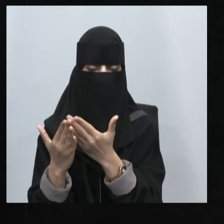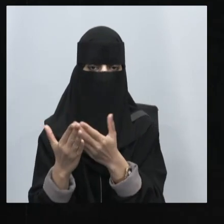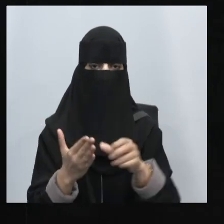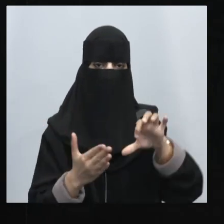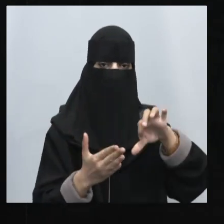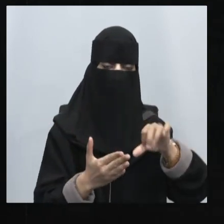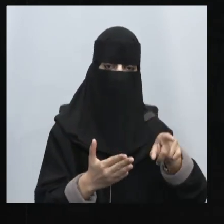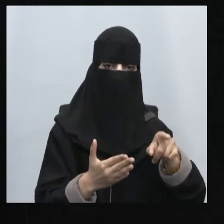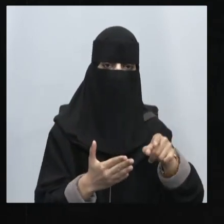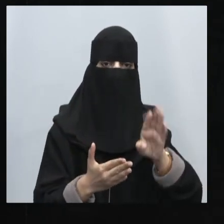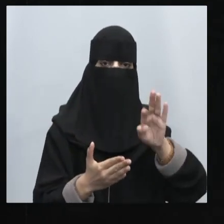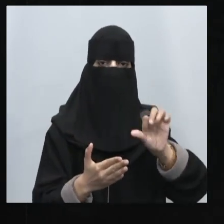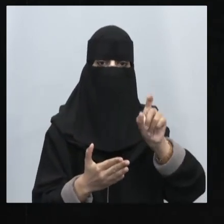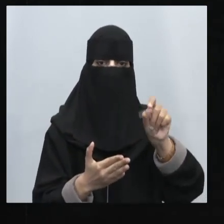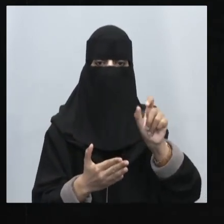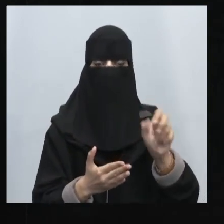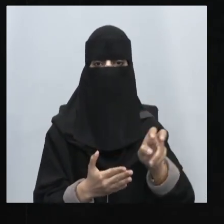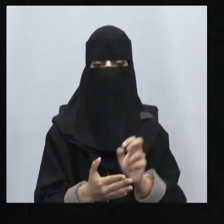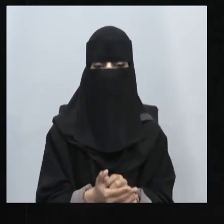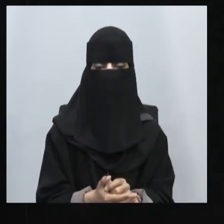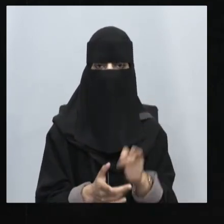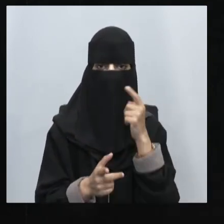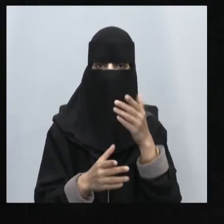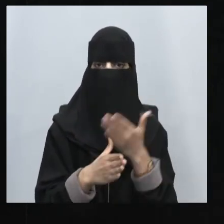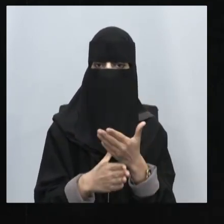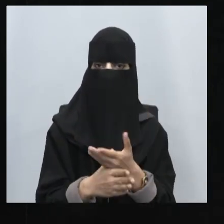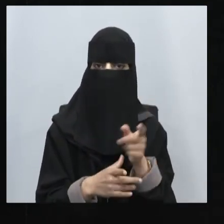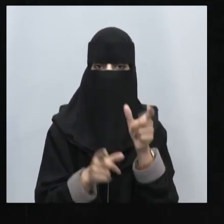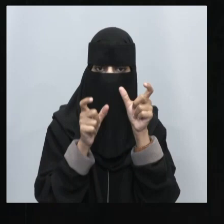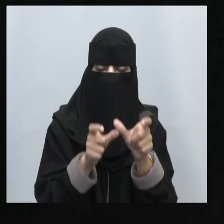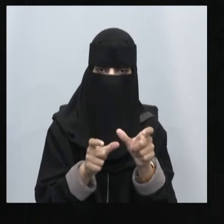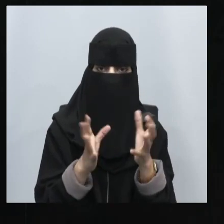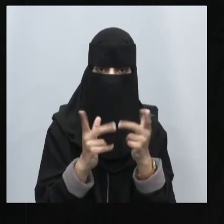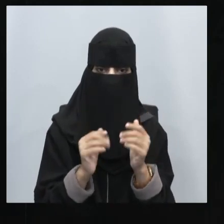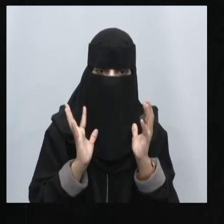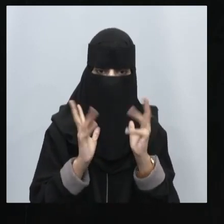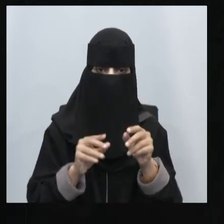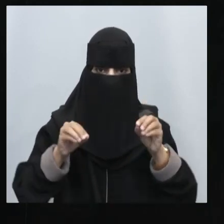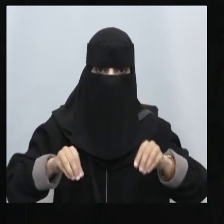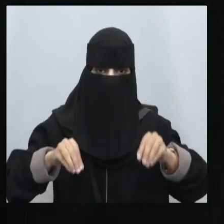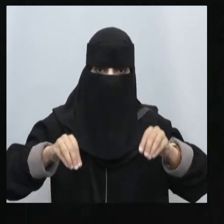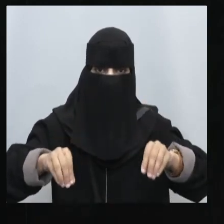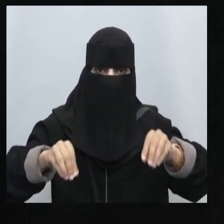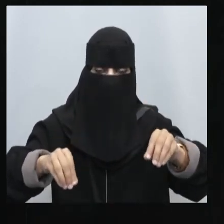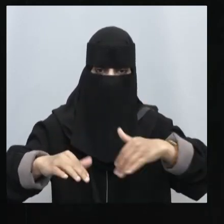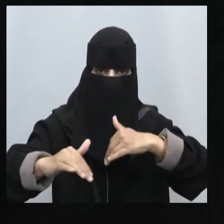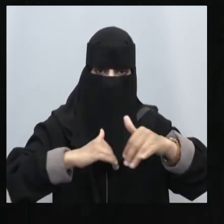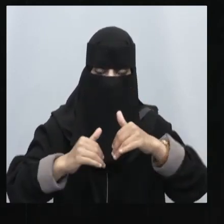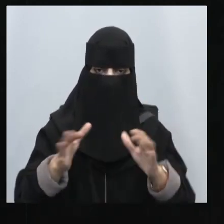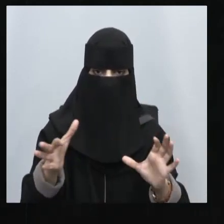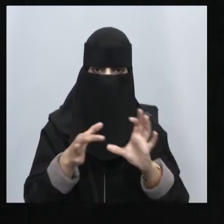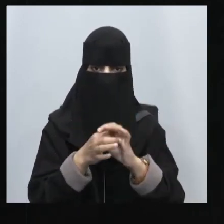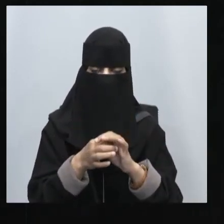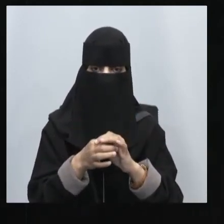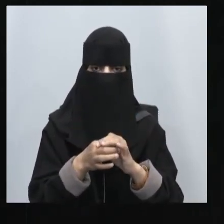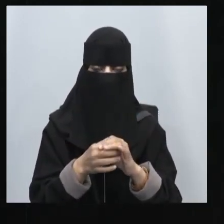نعلل ونذكر السبب لماذا حرص ابو العباس ان يضع مجموعه من العلامات على الطريق الرابط بين